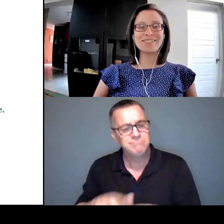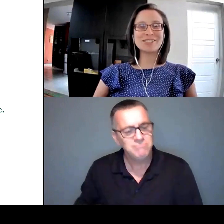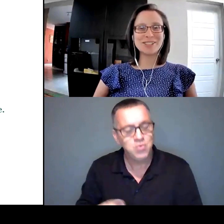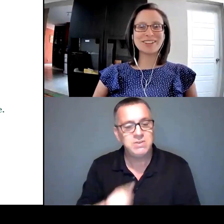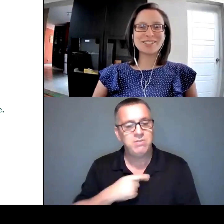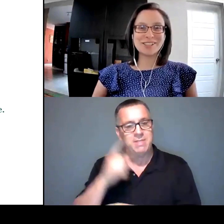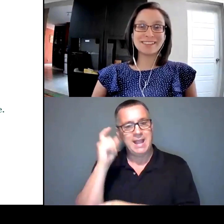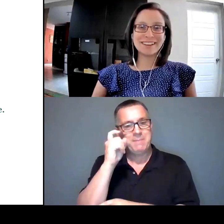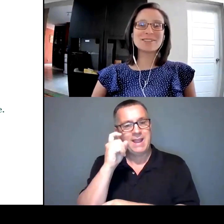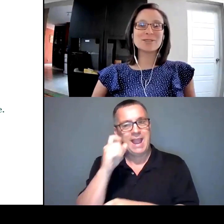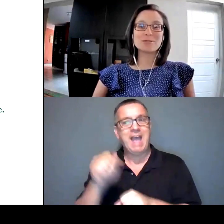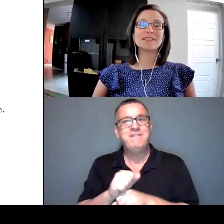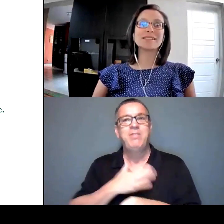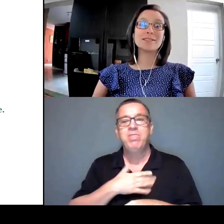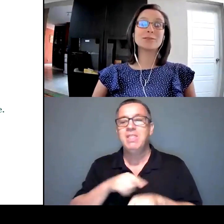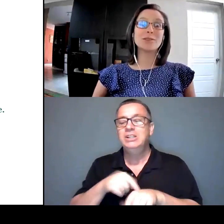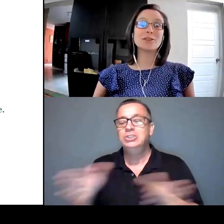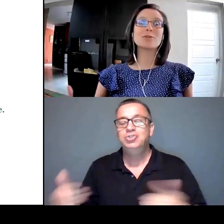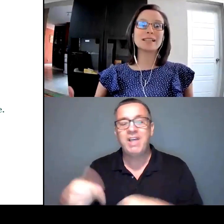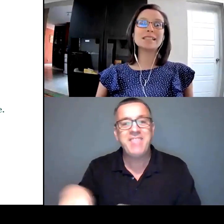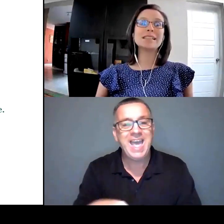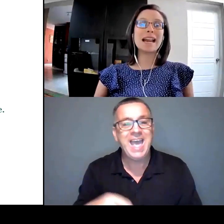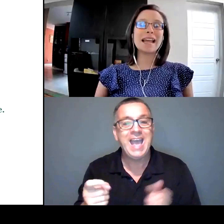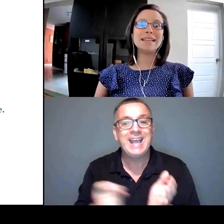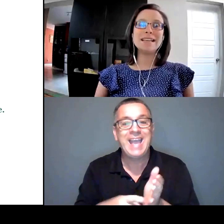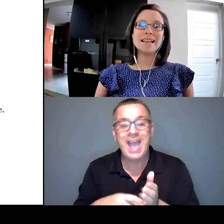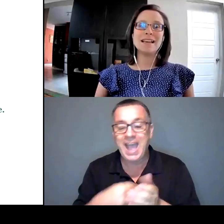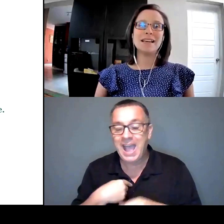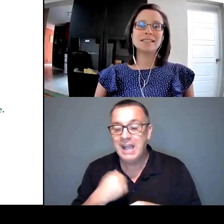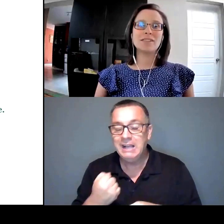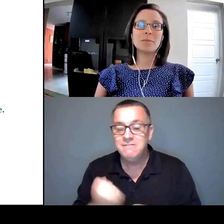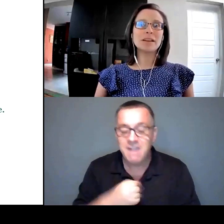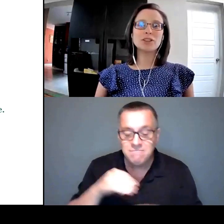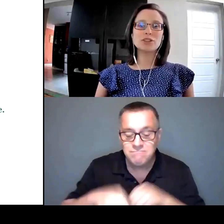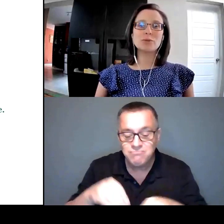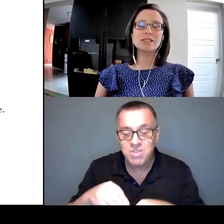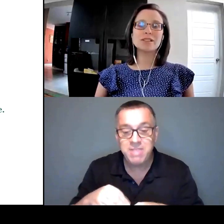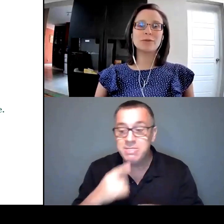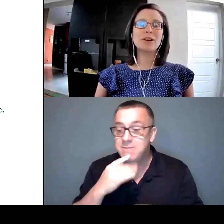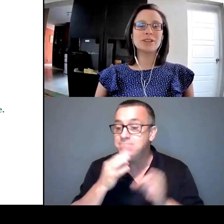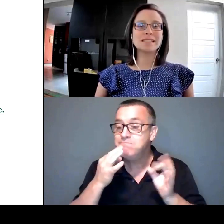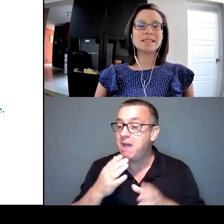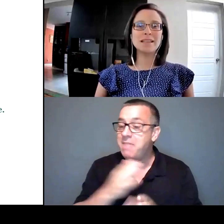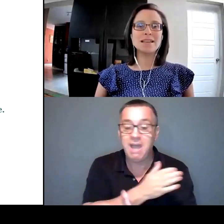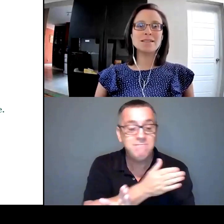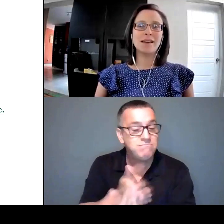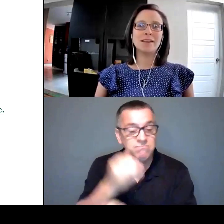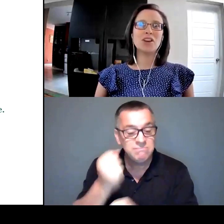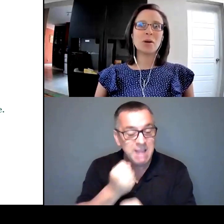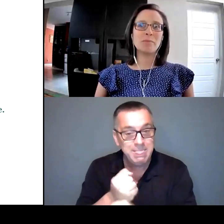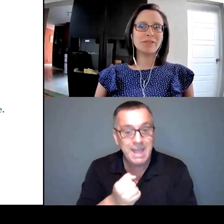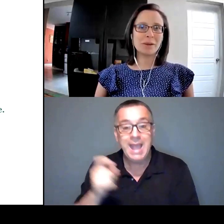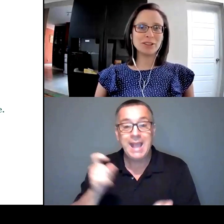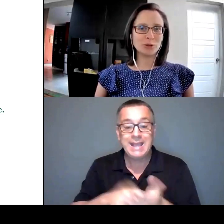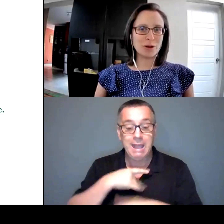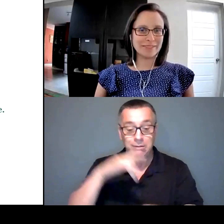expérience avec notre jardin lorsqu'on jardine à l'année. C'est vraiment quelque chose qu'une fois qu'on a essayé, il n'y a